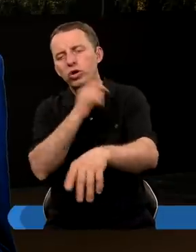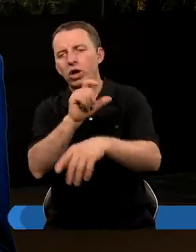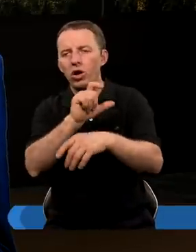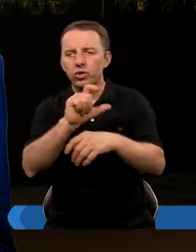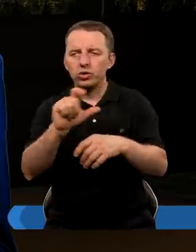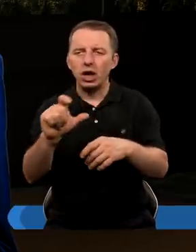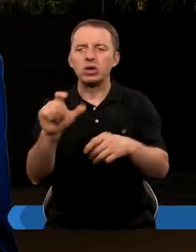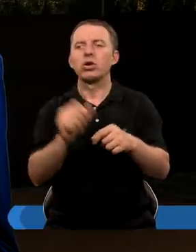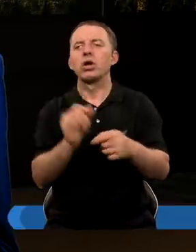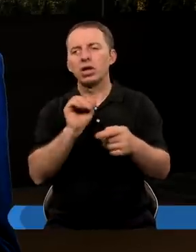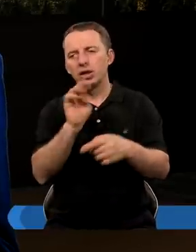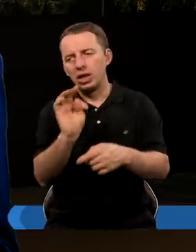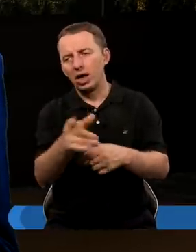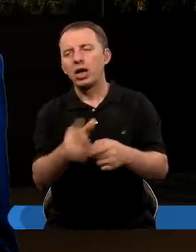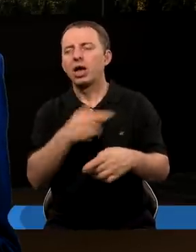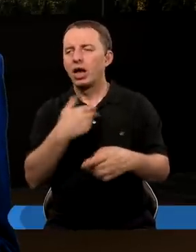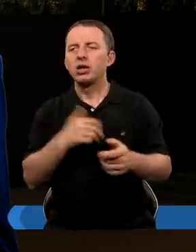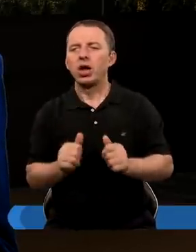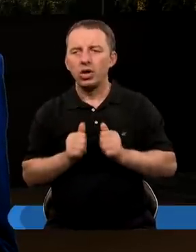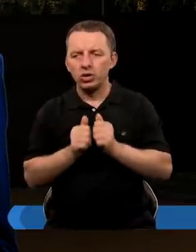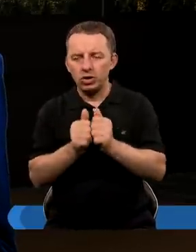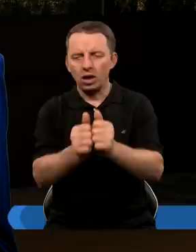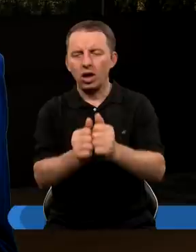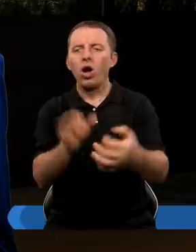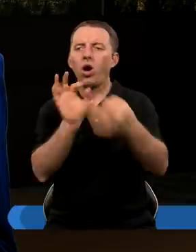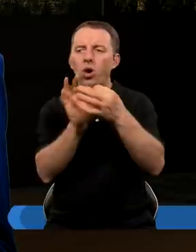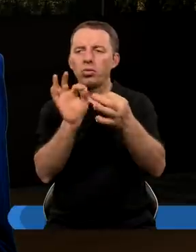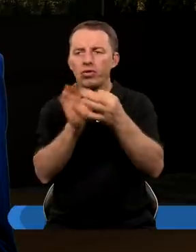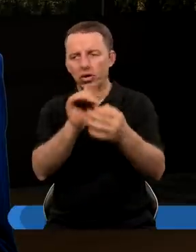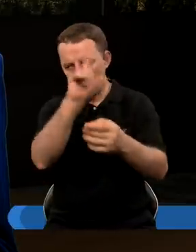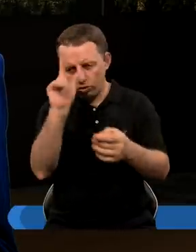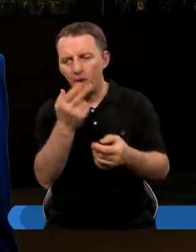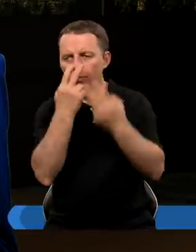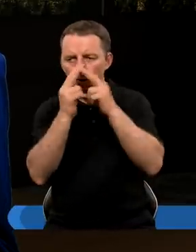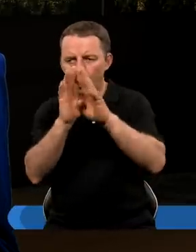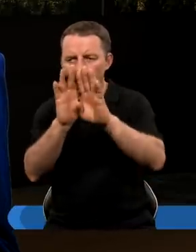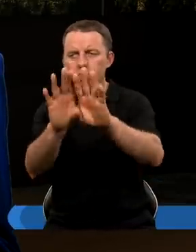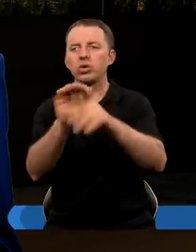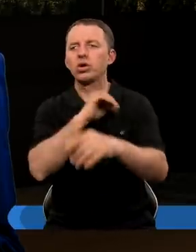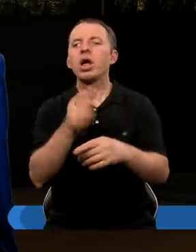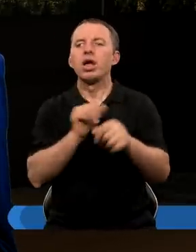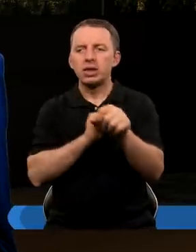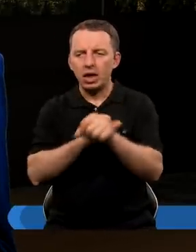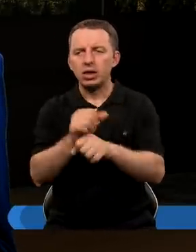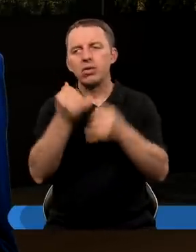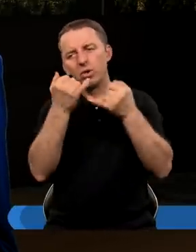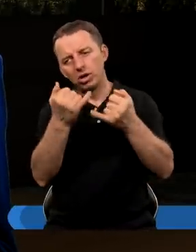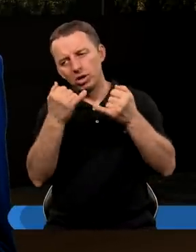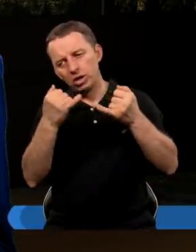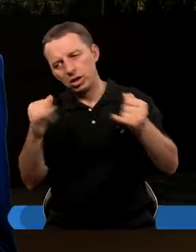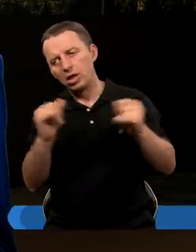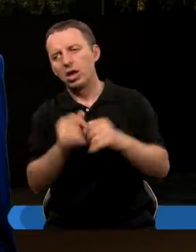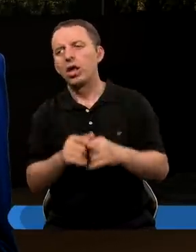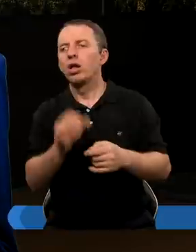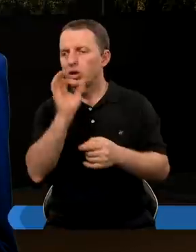I to jest też takie nasze zadanie, że obcowanie z innymi ludźmi pokazuje im, że jesteśmy inni